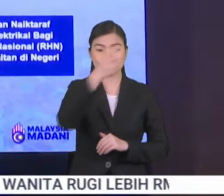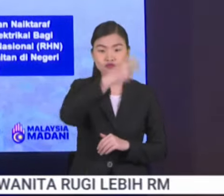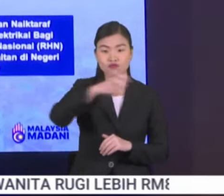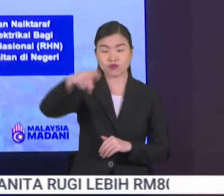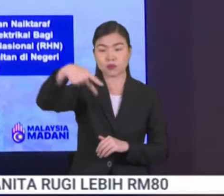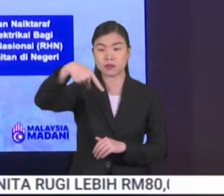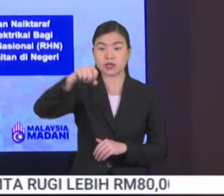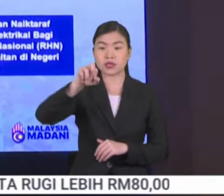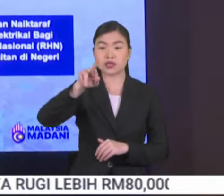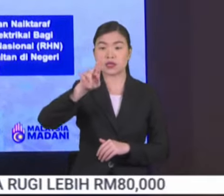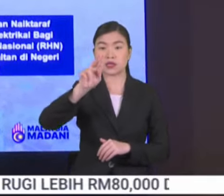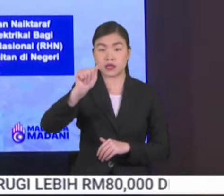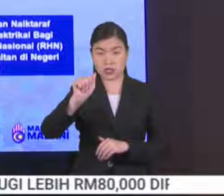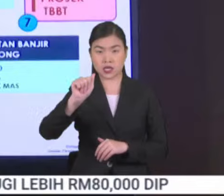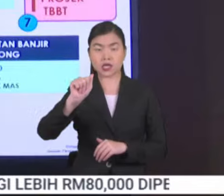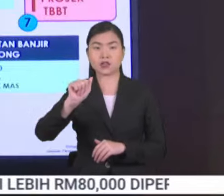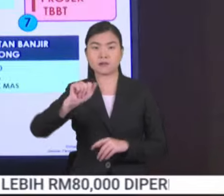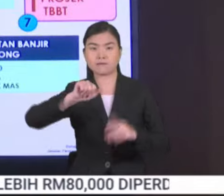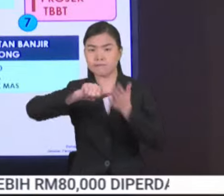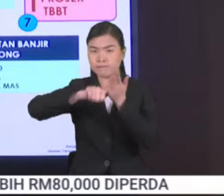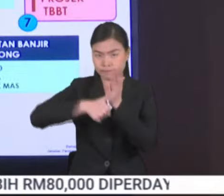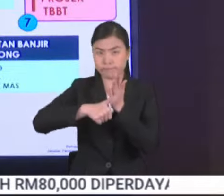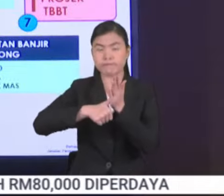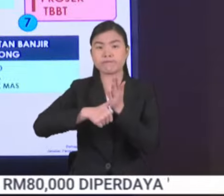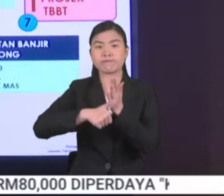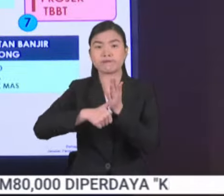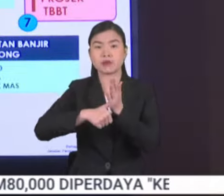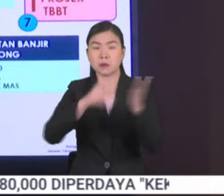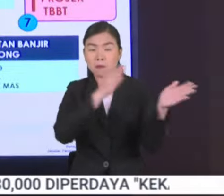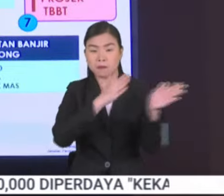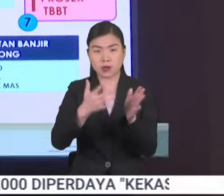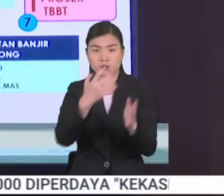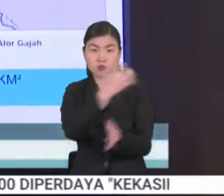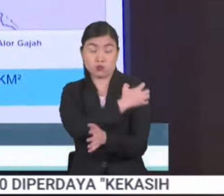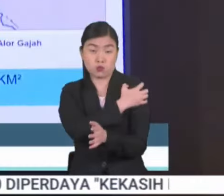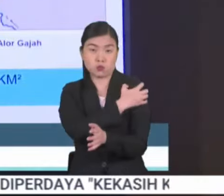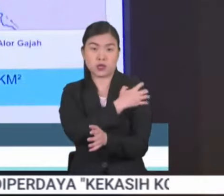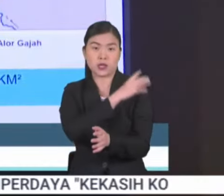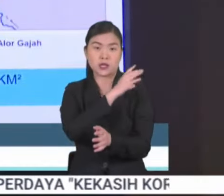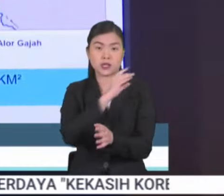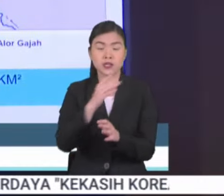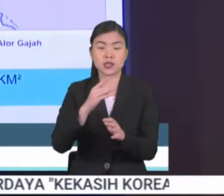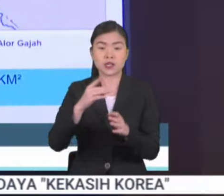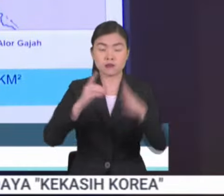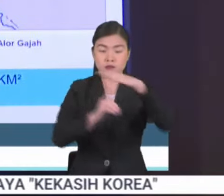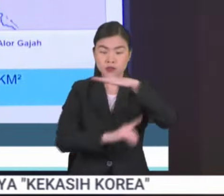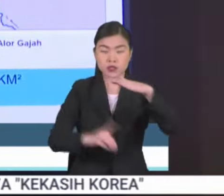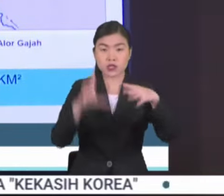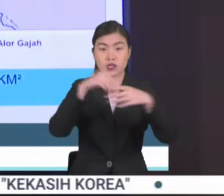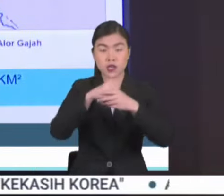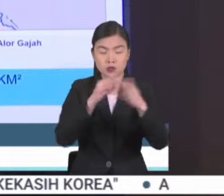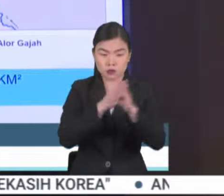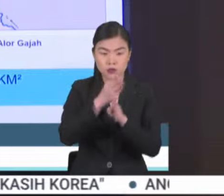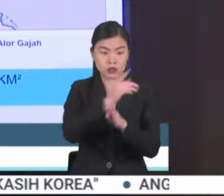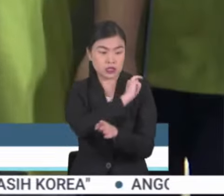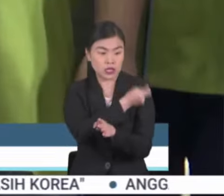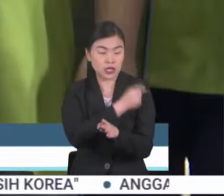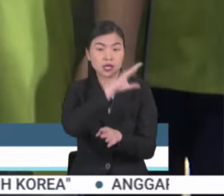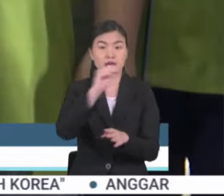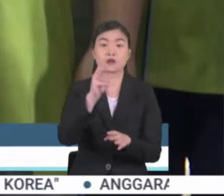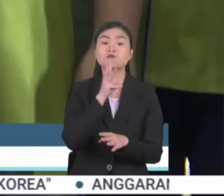Jelajah Petra Skuad turut menekankan agenda penguatkuasaan dan memperkasa pelaksanaan dasar dalam sektor tenaga dan